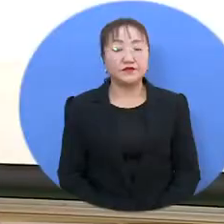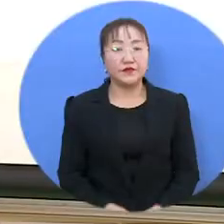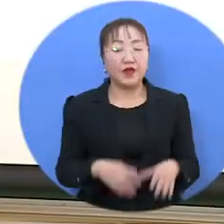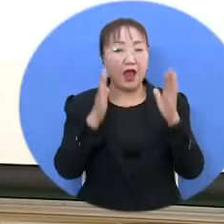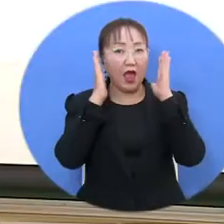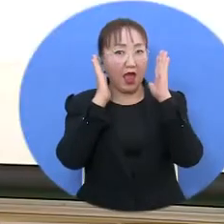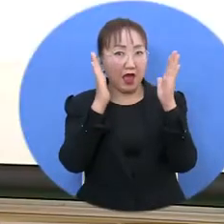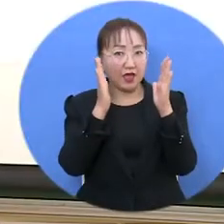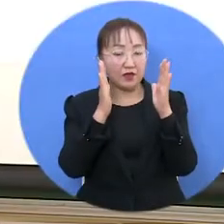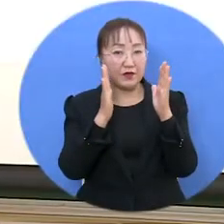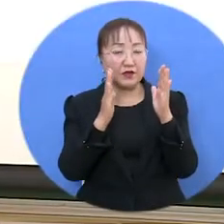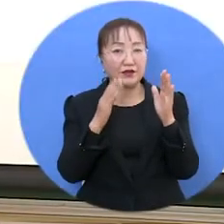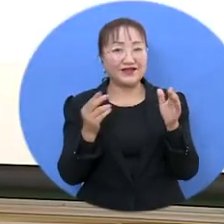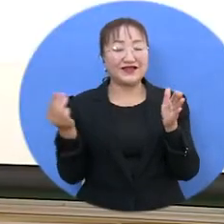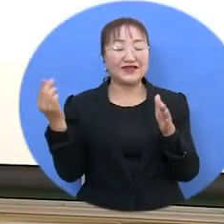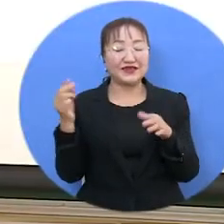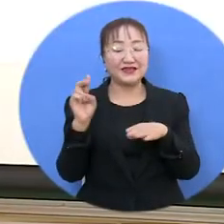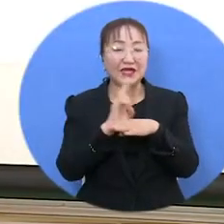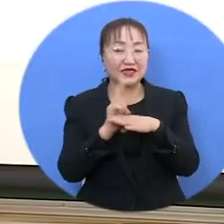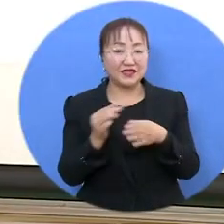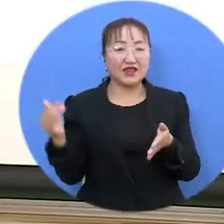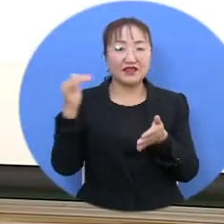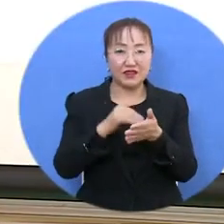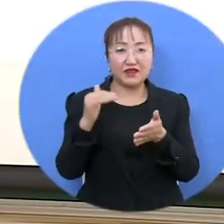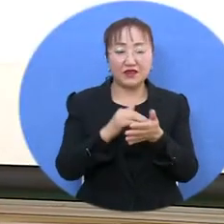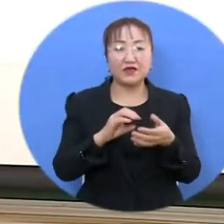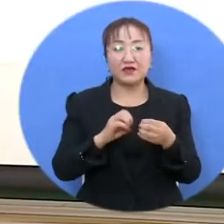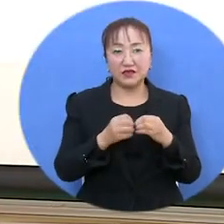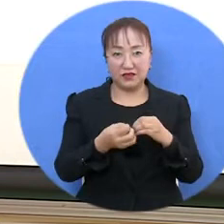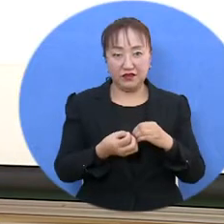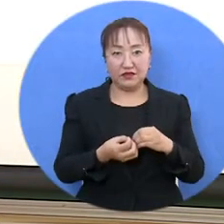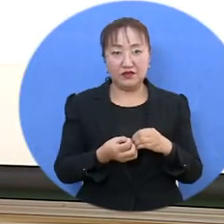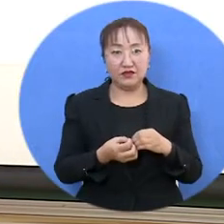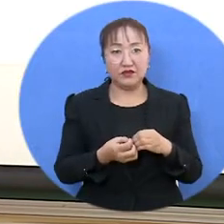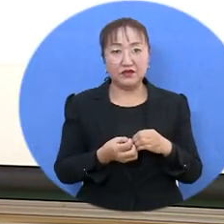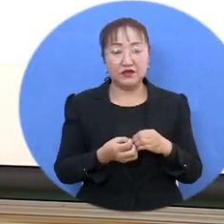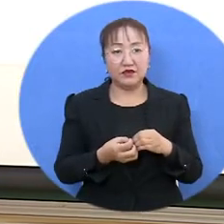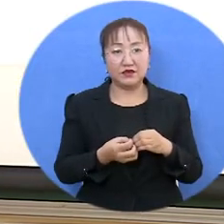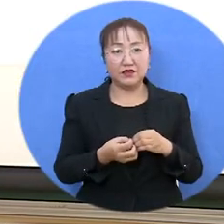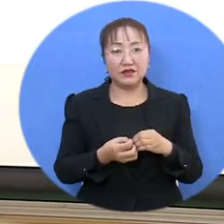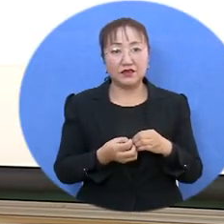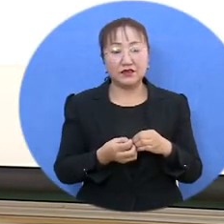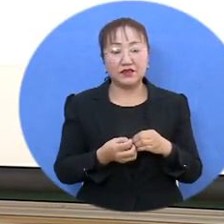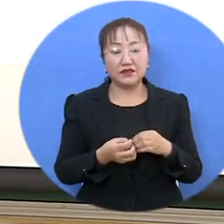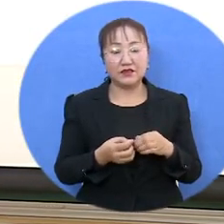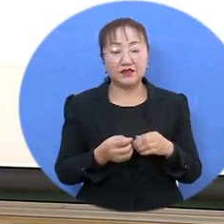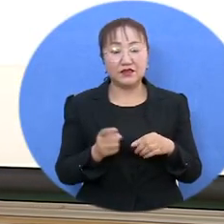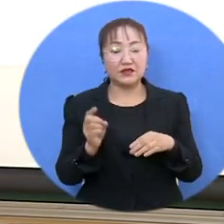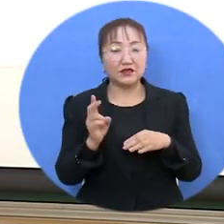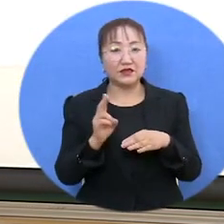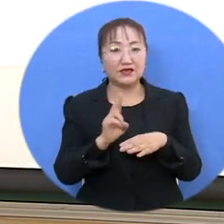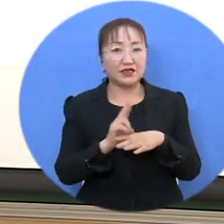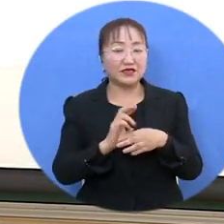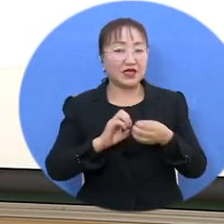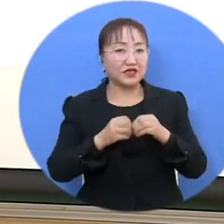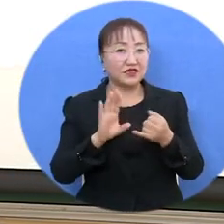Анхаарах зүйл маань бол дасгалыг байнга давтамжтайгаар гүйцэтгэх мөн дасгал хөдөлгөөнийг хийсний дараа